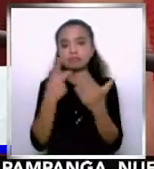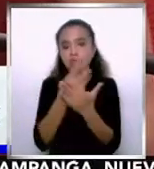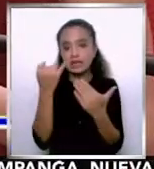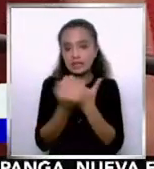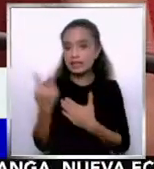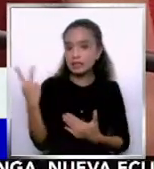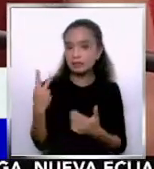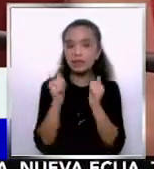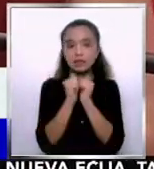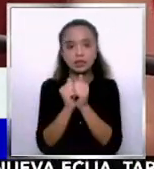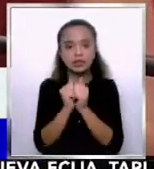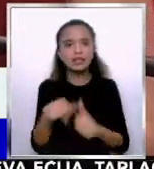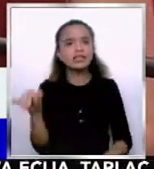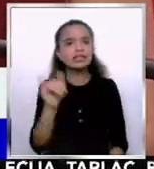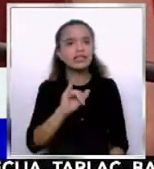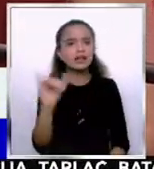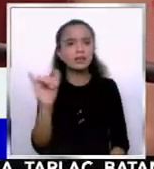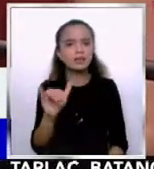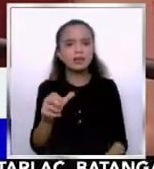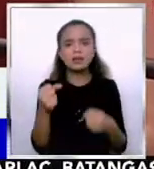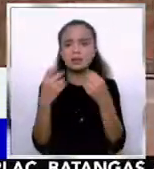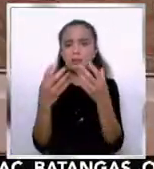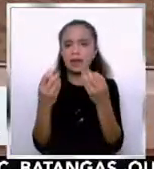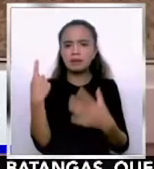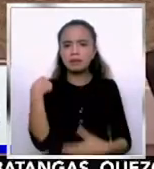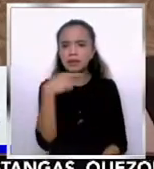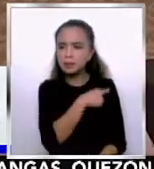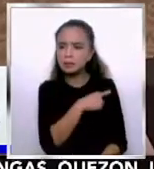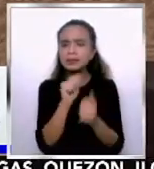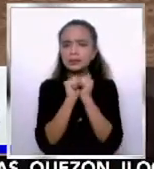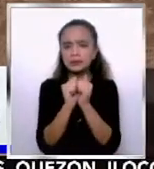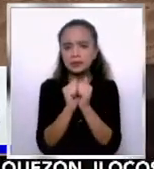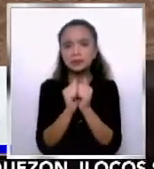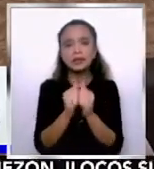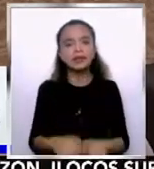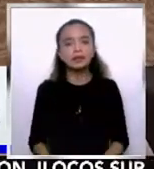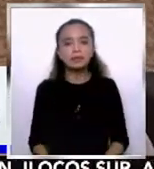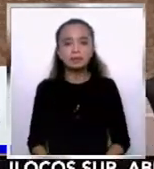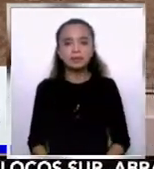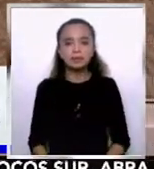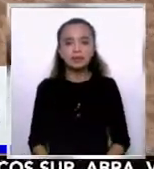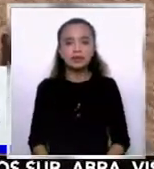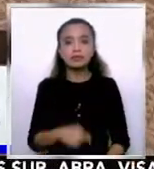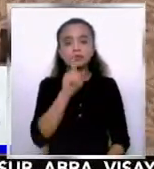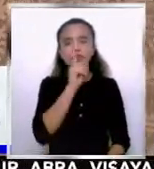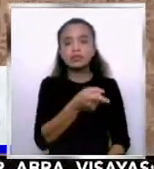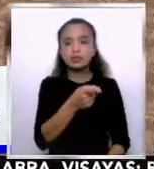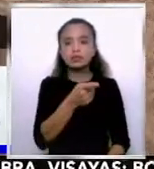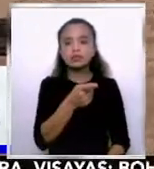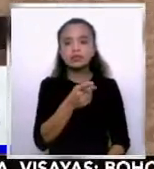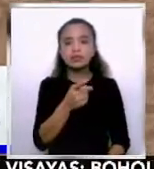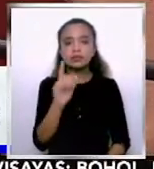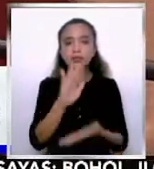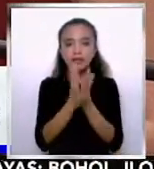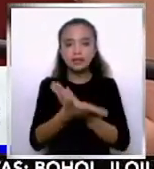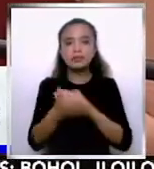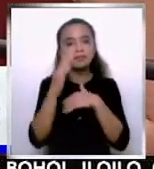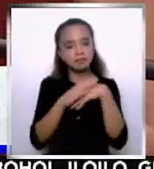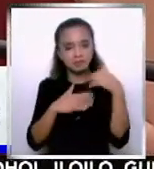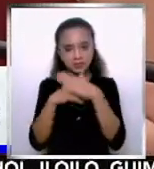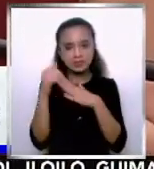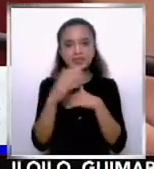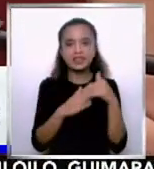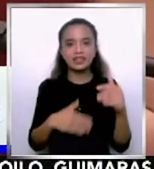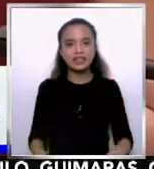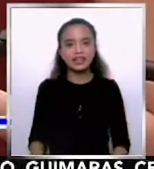parang marami kaming napagsasamahan. And as we go along, talagang sobrang nagiging komportable kami with each other. He inspires